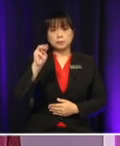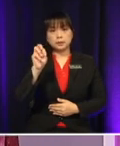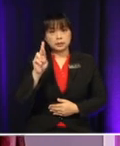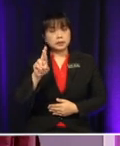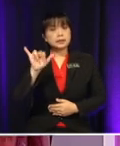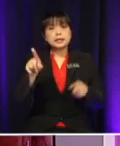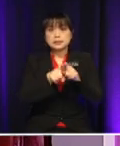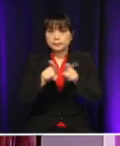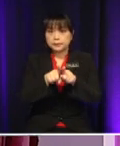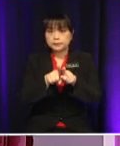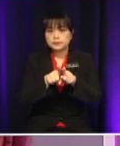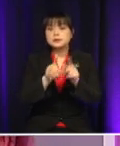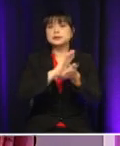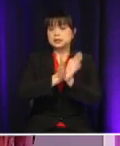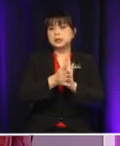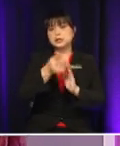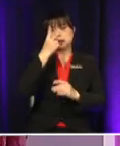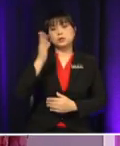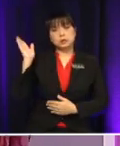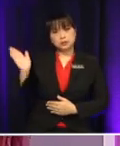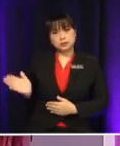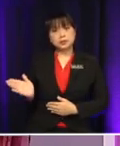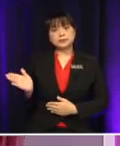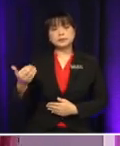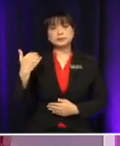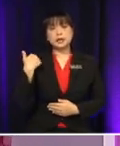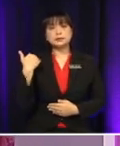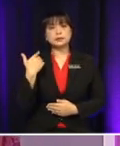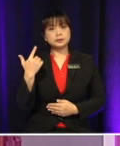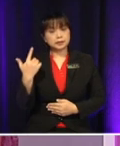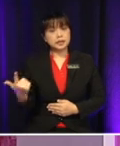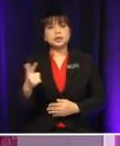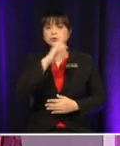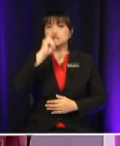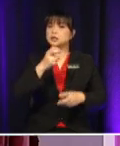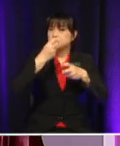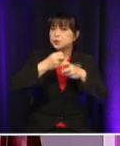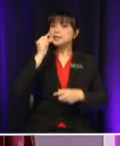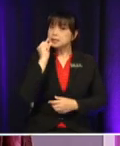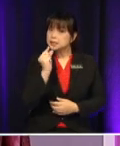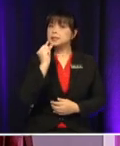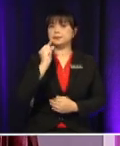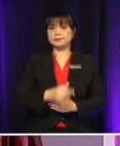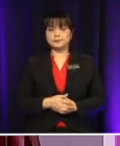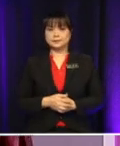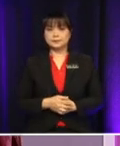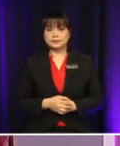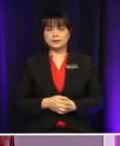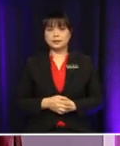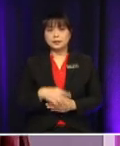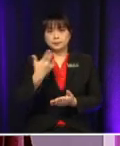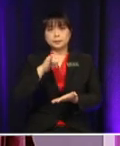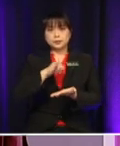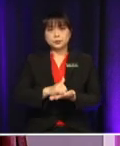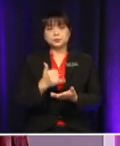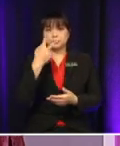bahwa yang ini adalah glukosa dan glukosa dia adalah Aras yang tinggi sedikit ya oke soalan seterusnya